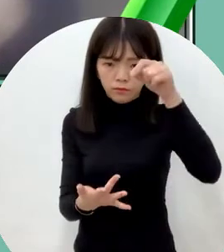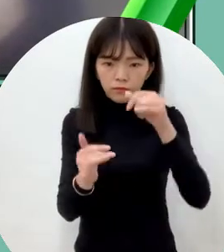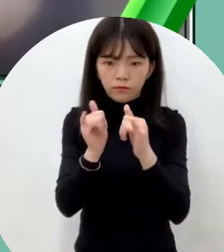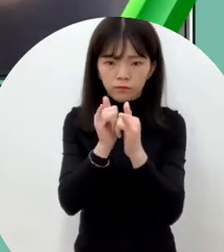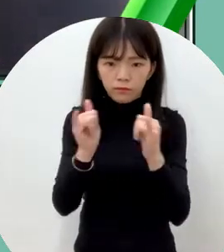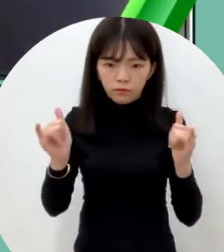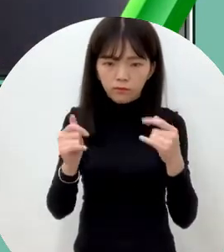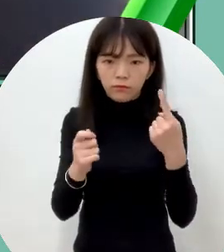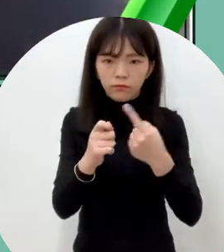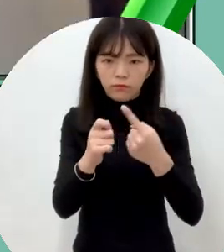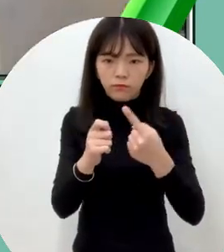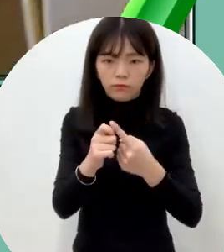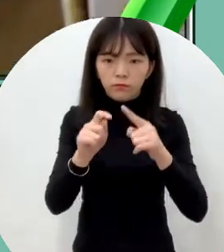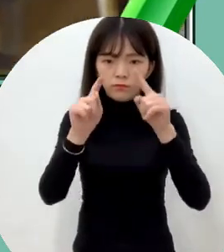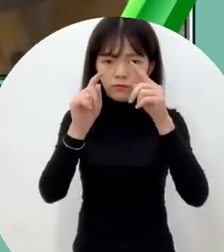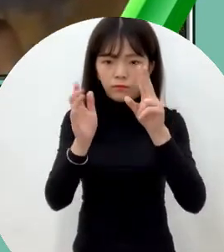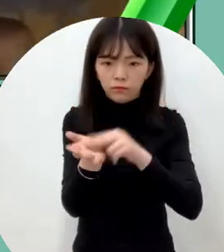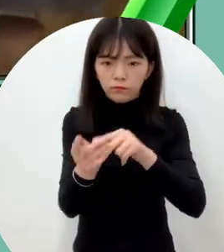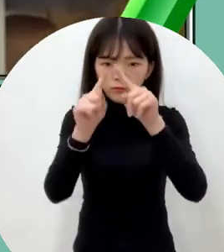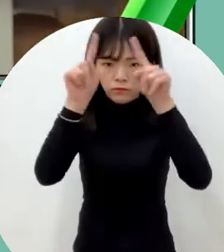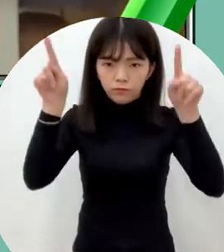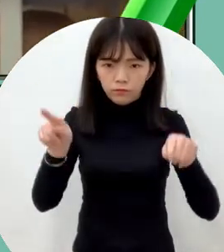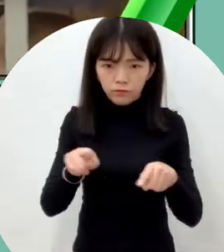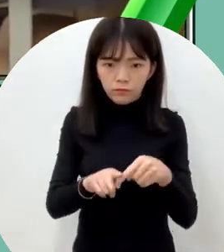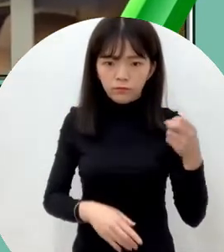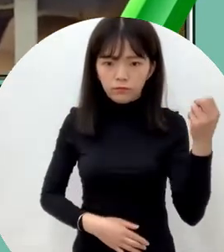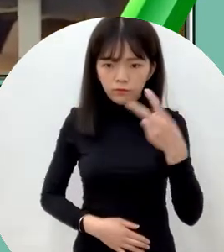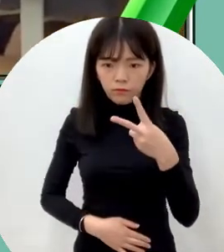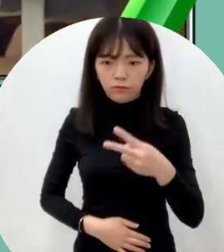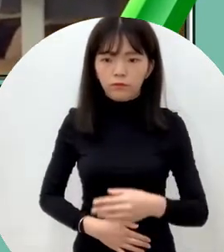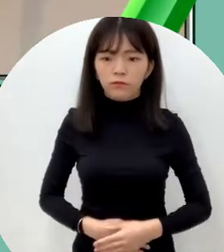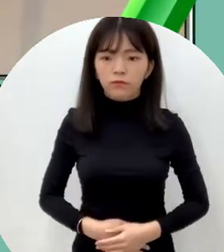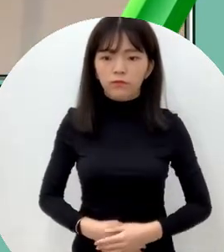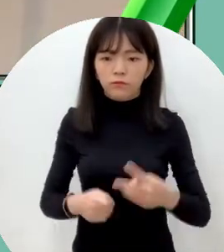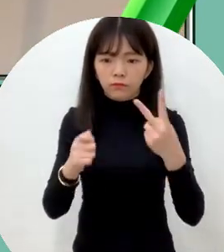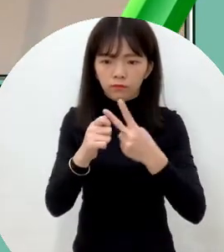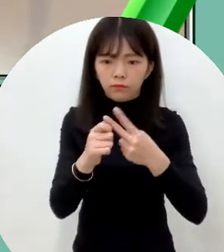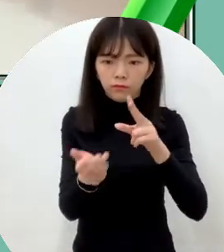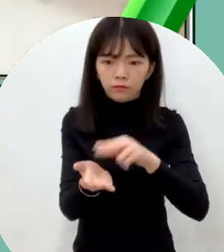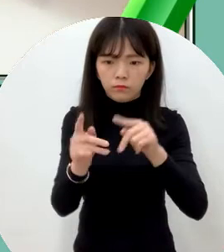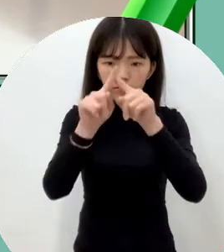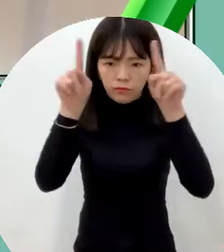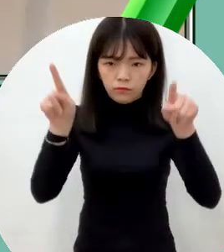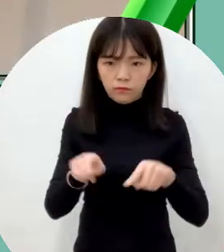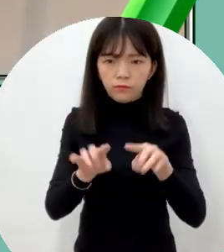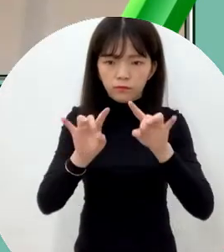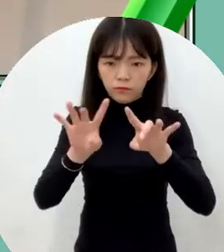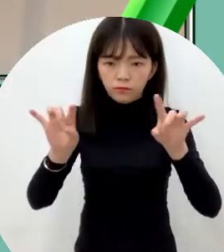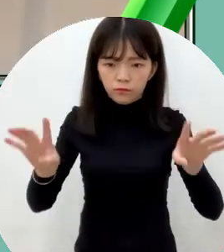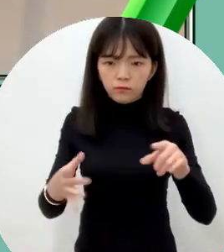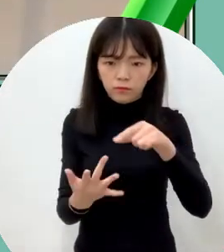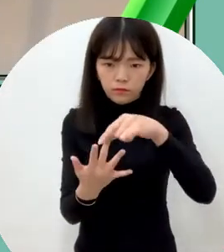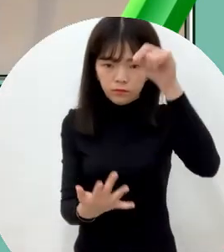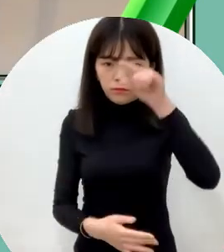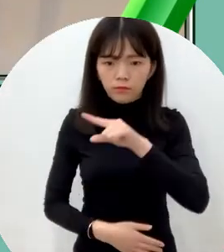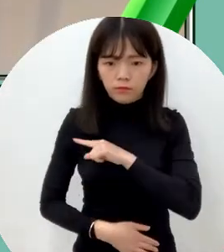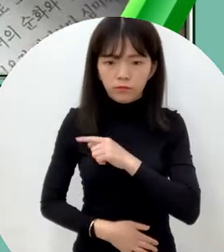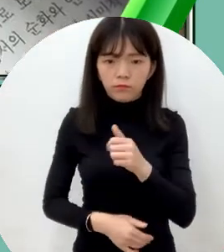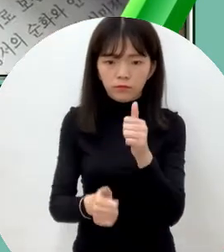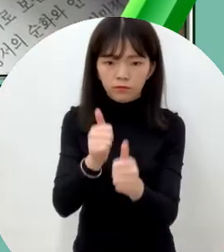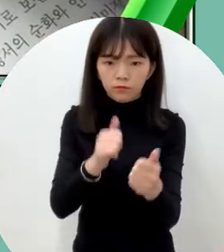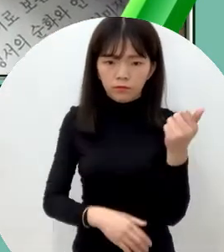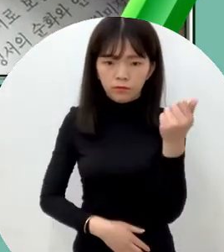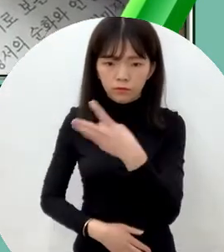탐구 영역 두 과목 선택 응시자는 제1 선택 과목 문제지와 제2 선택 과목 문제지를 각각 뽑아서